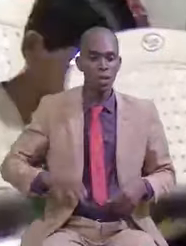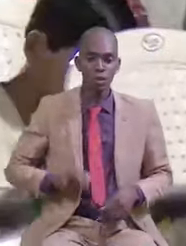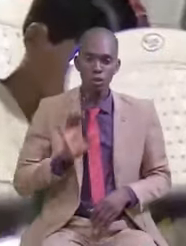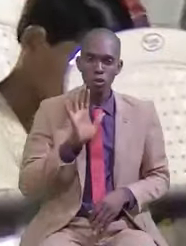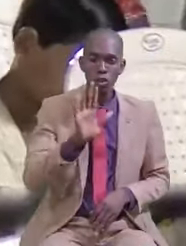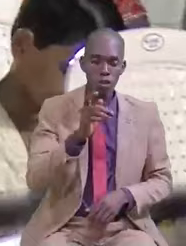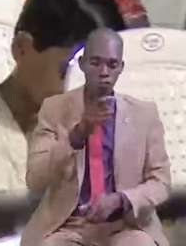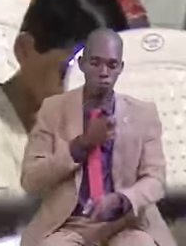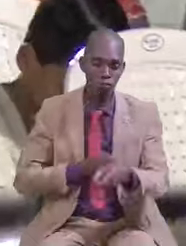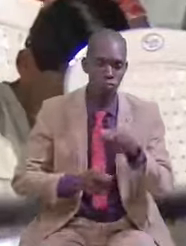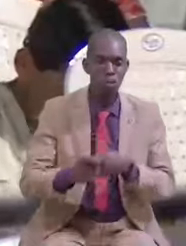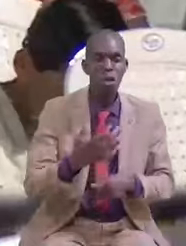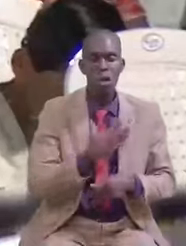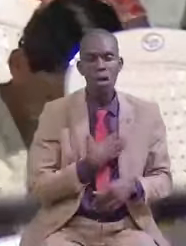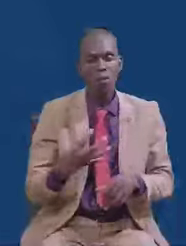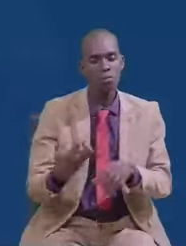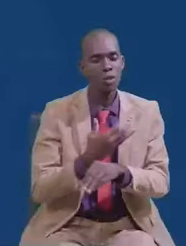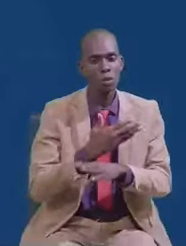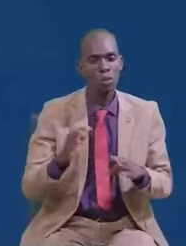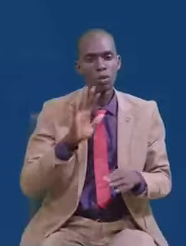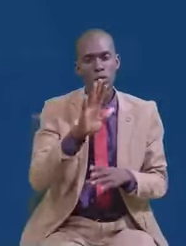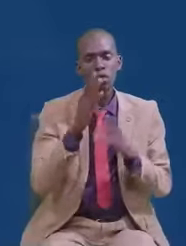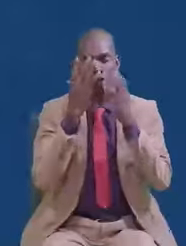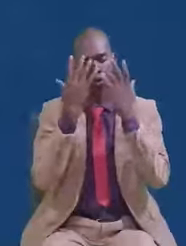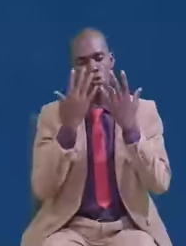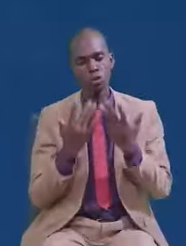Christ le substitut, a porté vos souffrances.